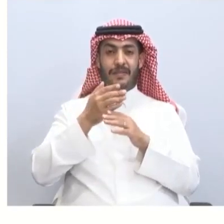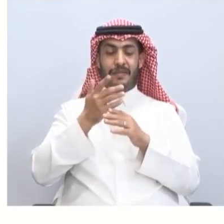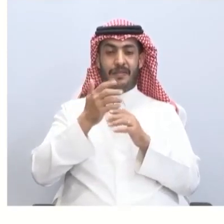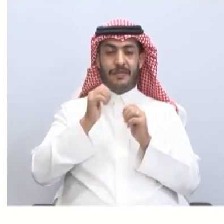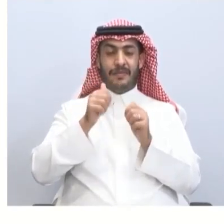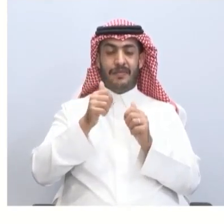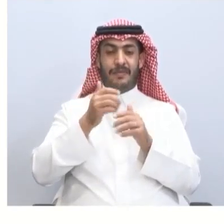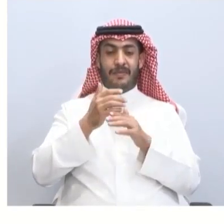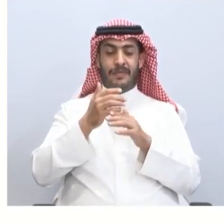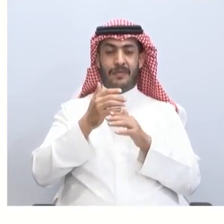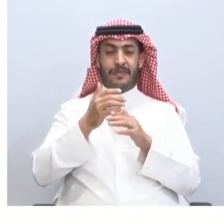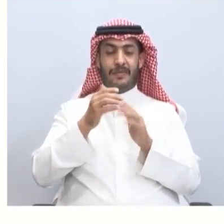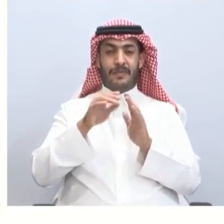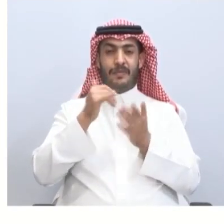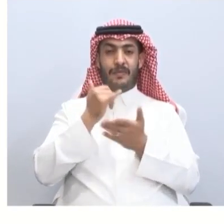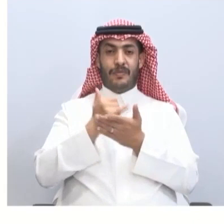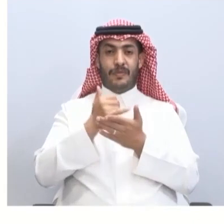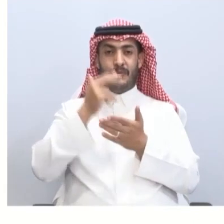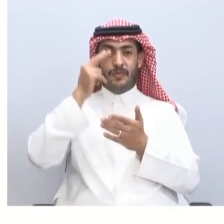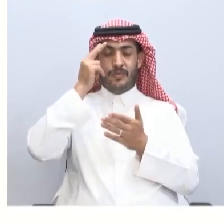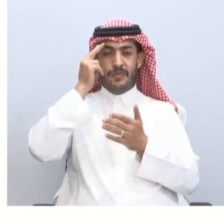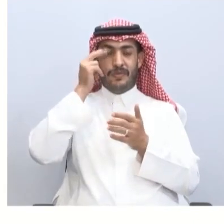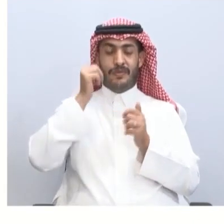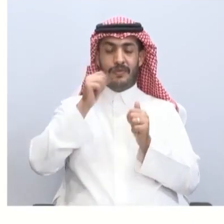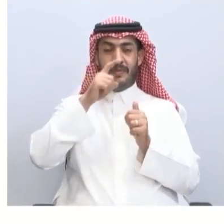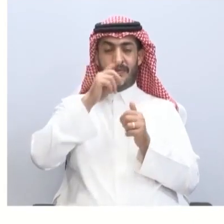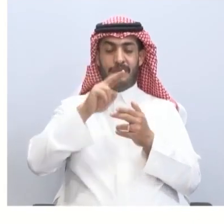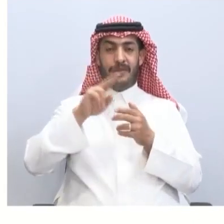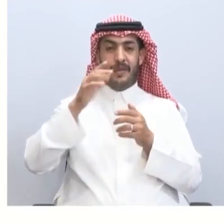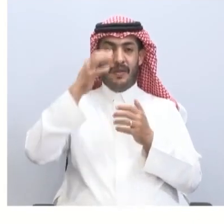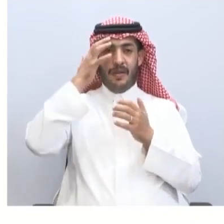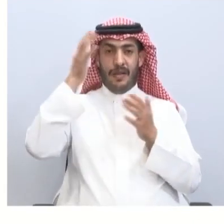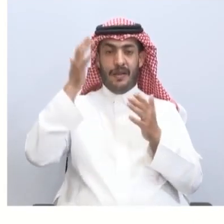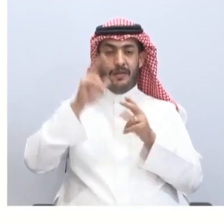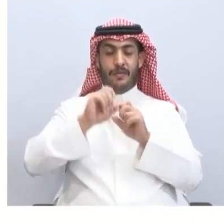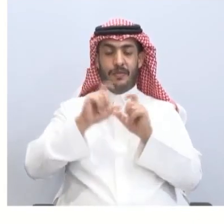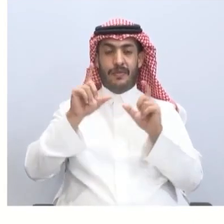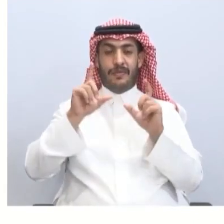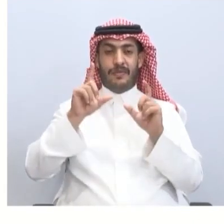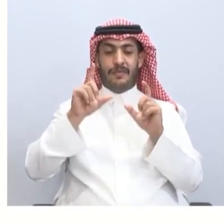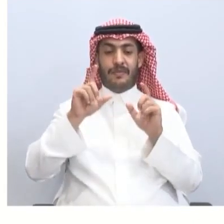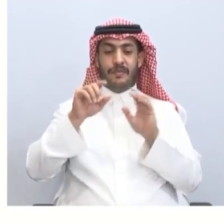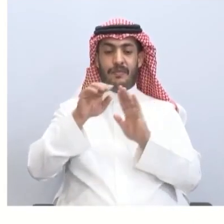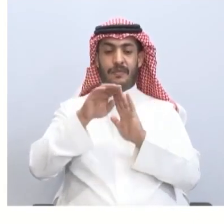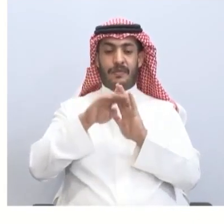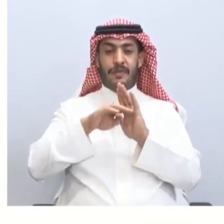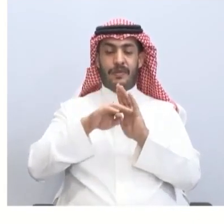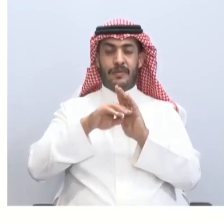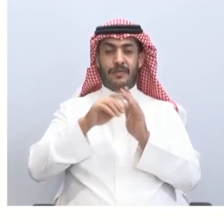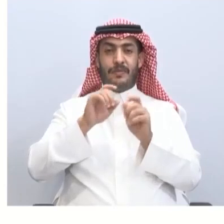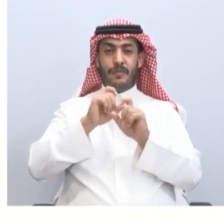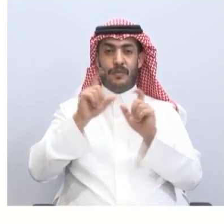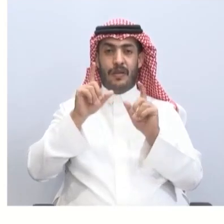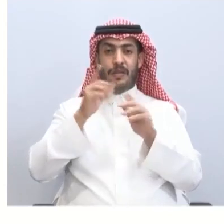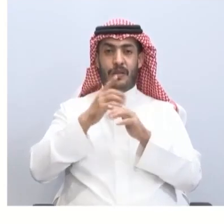قام به قبل ذلك حكام الدوله السعوديه من ارسال العلماء لتوضيح وتبيان